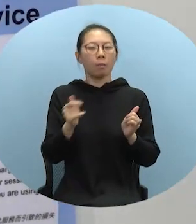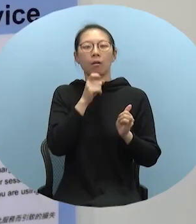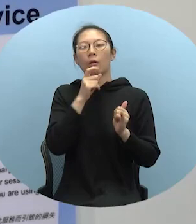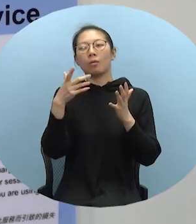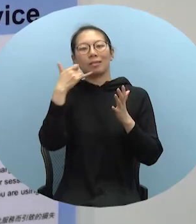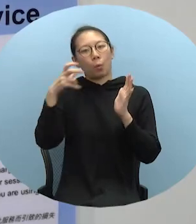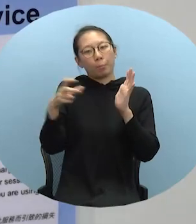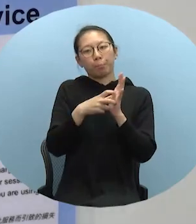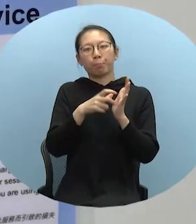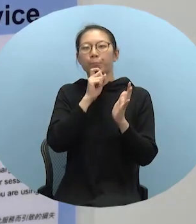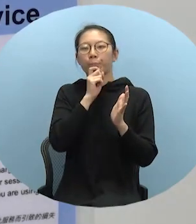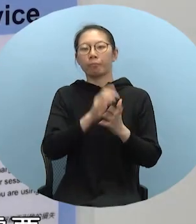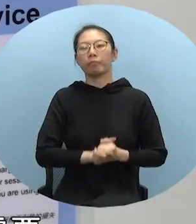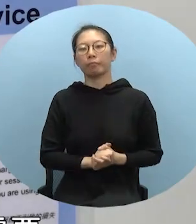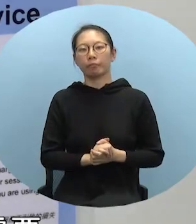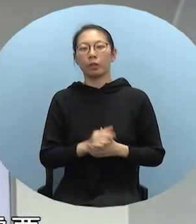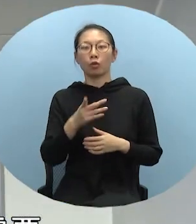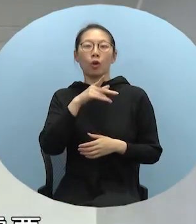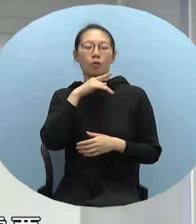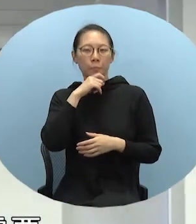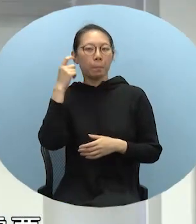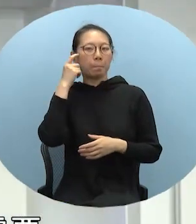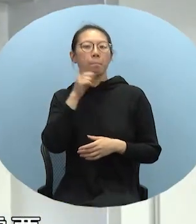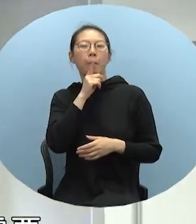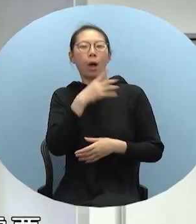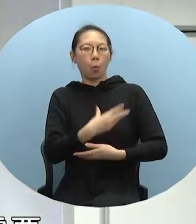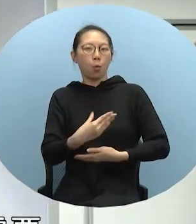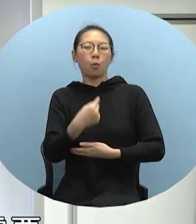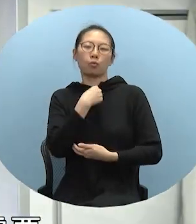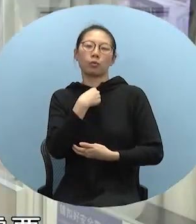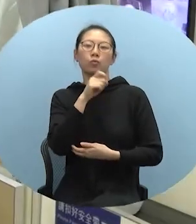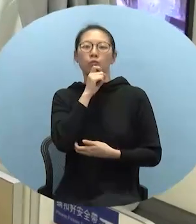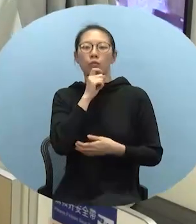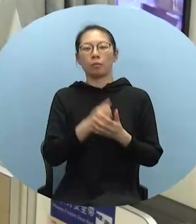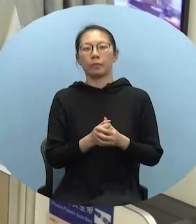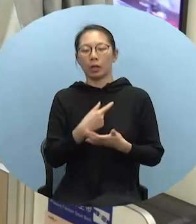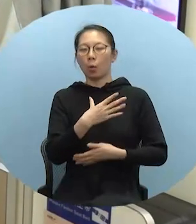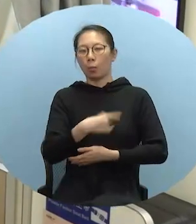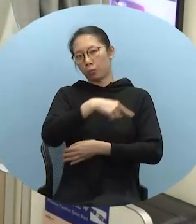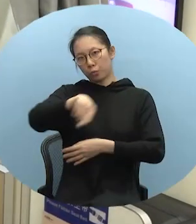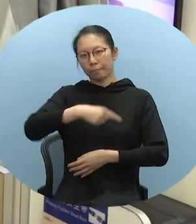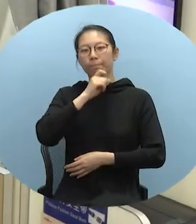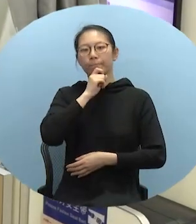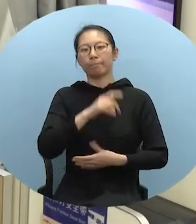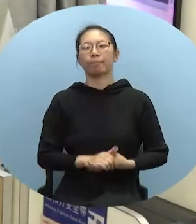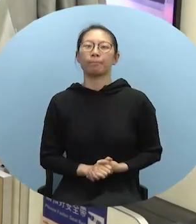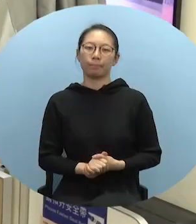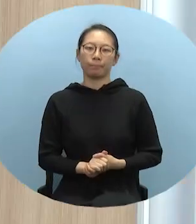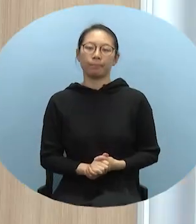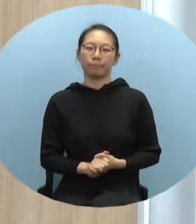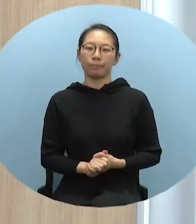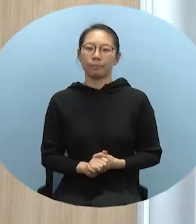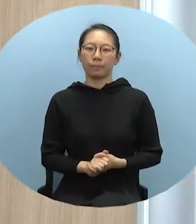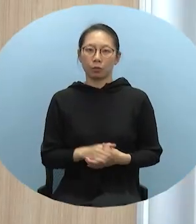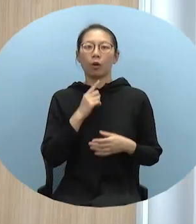有手机充电装置。而为咗顾及妈妈喂哺母乳嘅需要，船入面亦都有哺乳区。